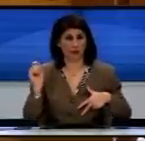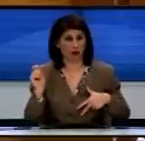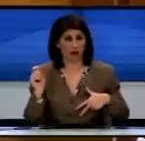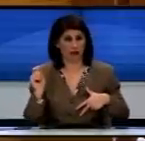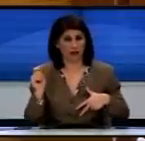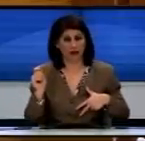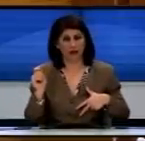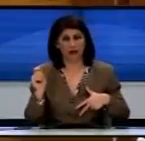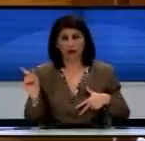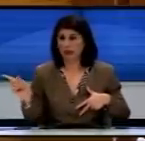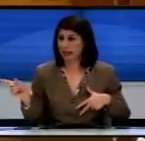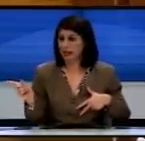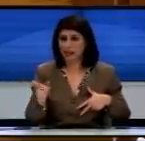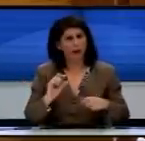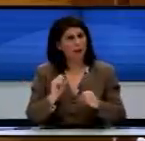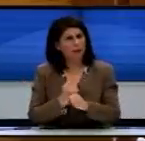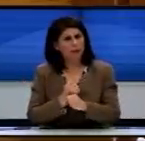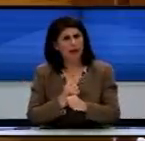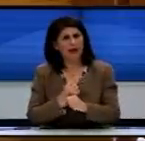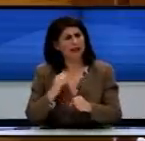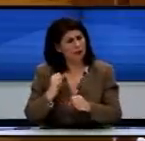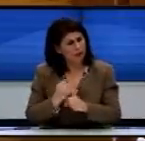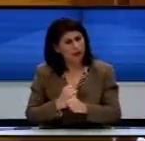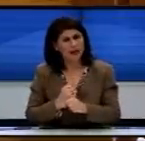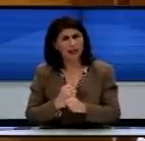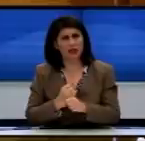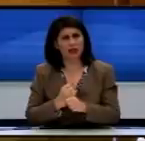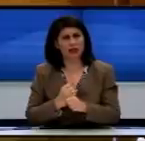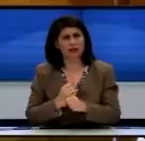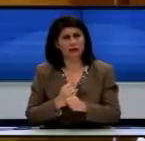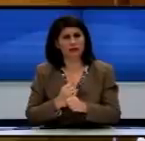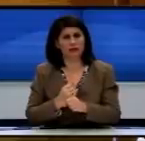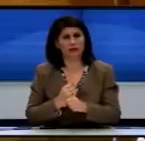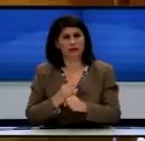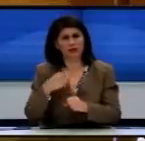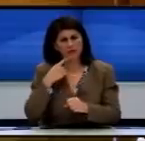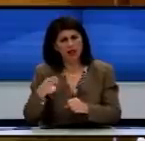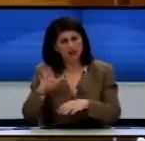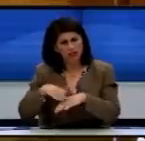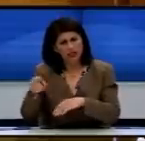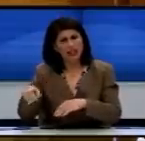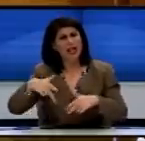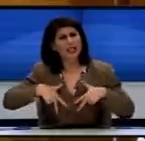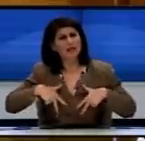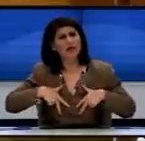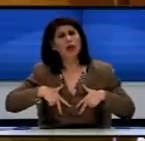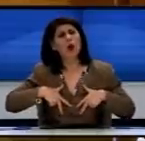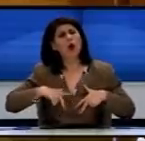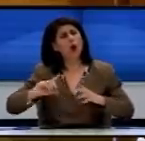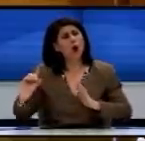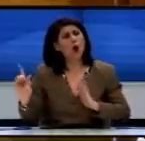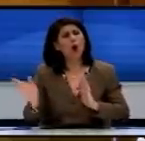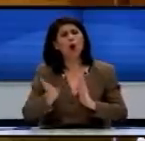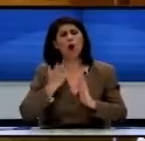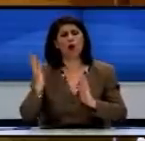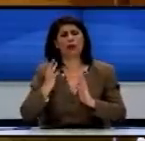πολιτικές και εσείς επιμένετε να χρεώνετε στην κυβέρνηση όλα τα πιθανά στραβά